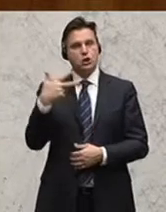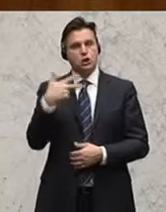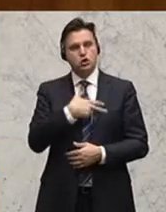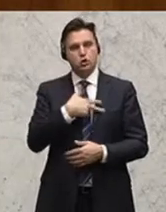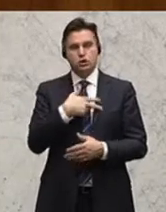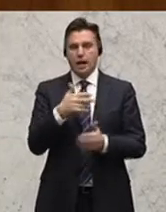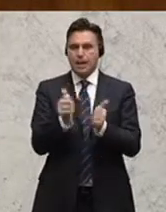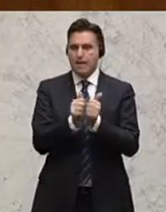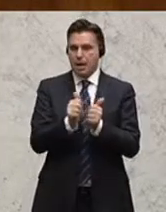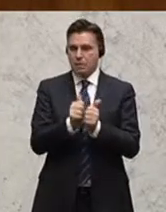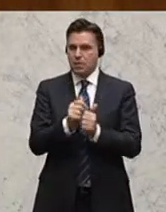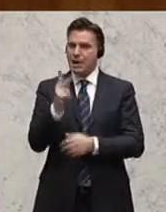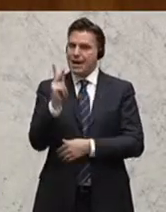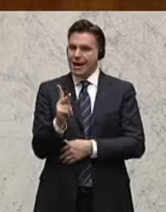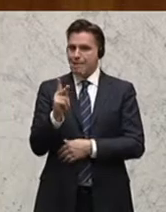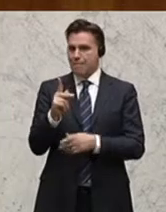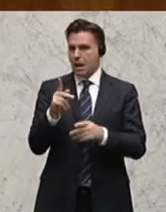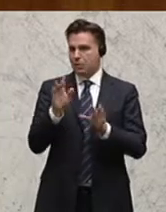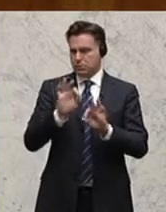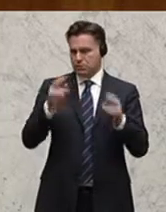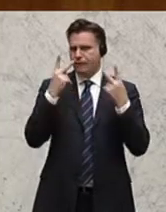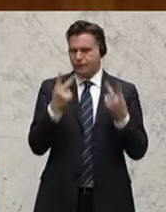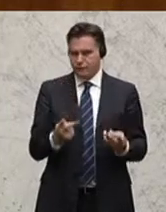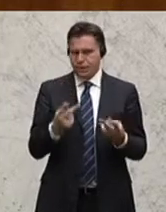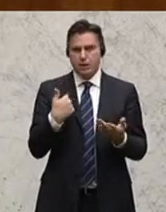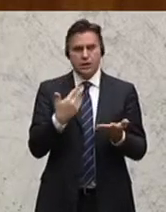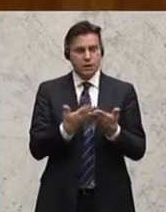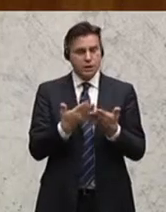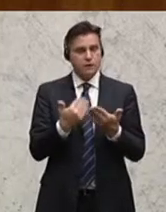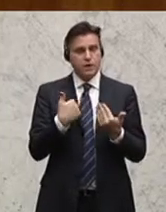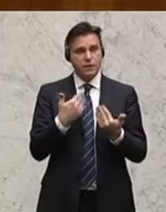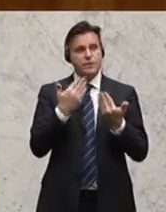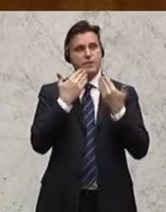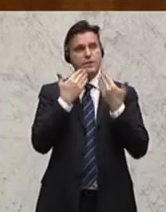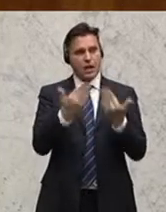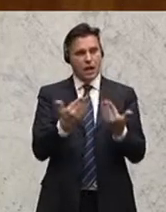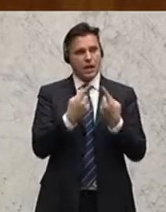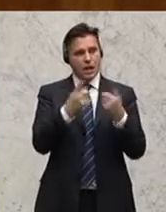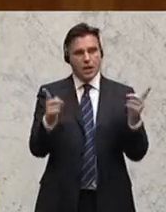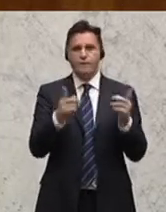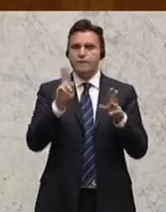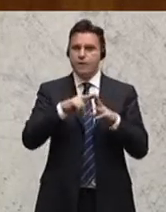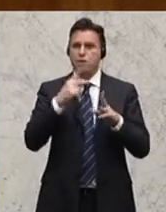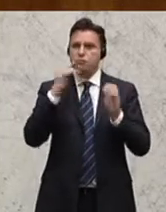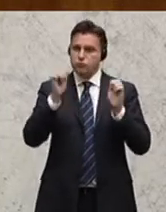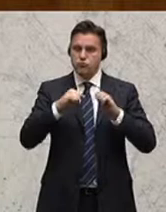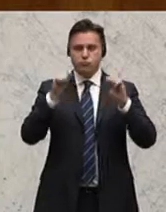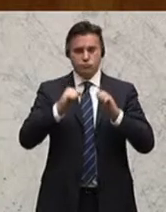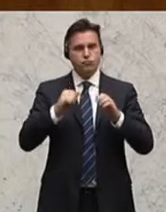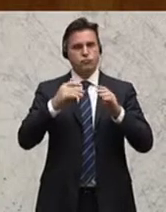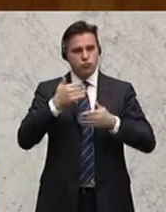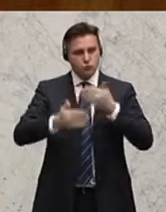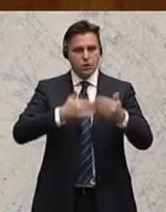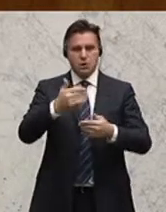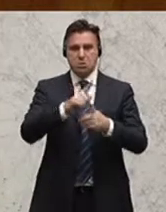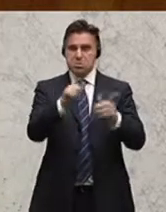die Kammereinrichtungen für dieses Land sind. Daher bedanke ich mich bei all denen, die diesen Grundkonsens tragen. Und alle die,